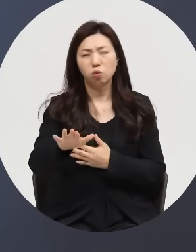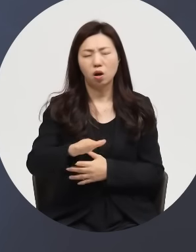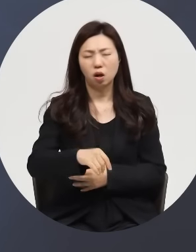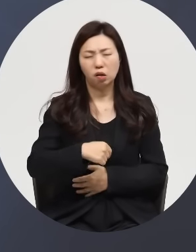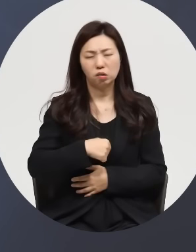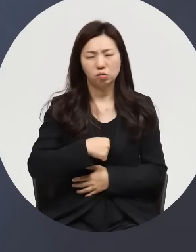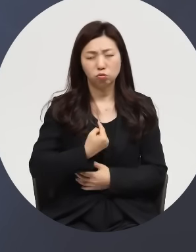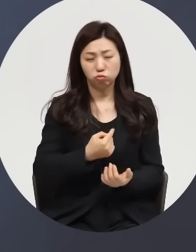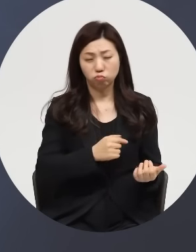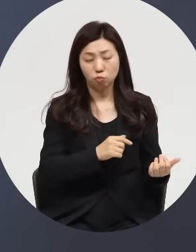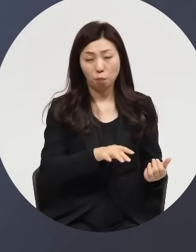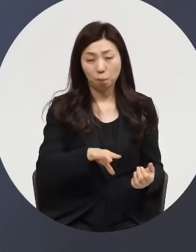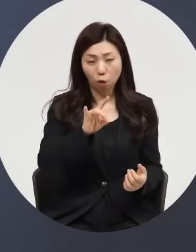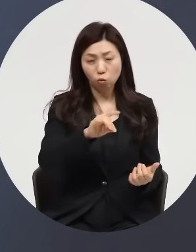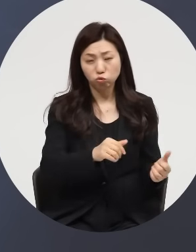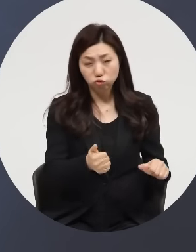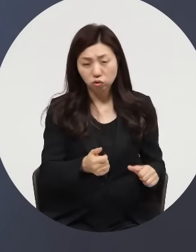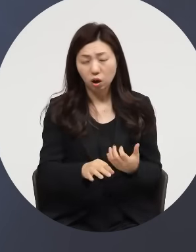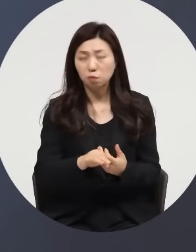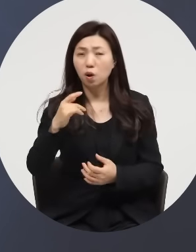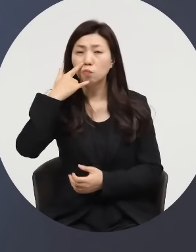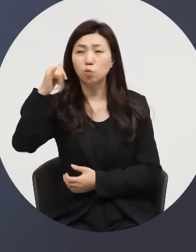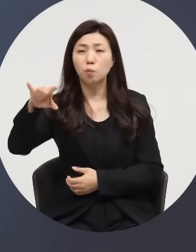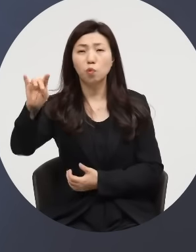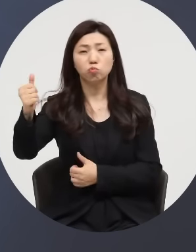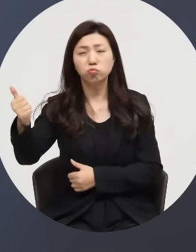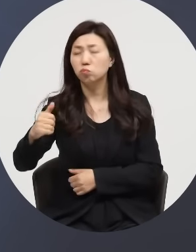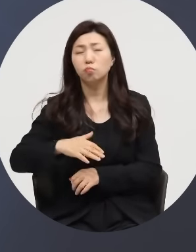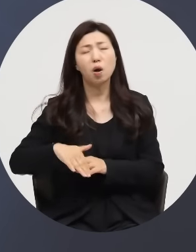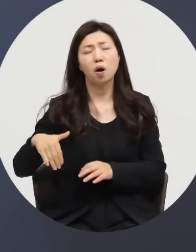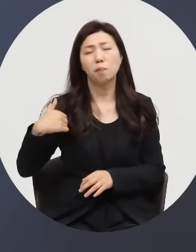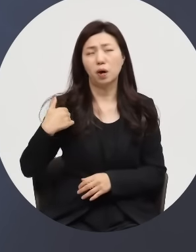뭐 자기가 먼저 죽을지 부모가 먼저 죽을지도 몰라.